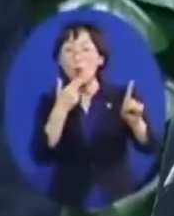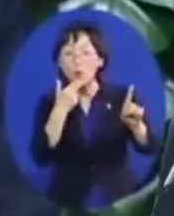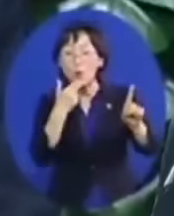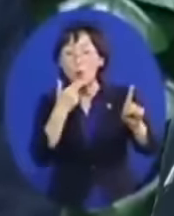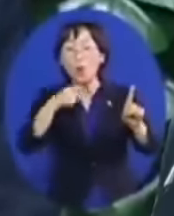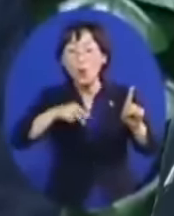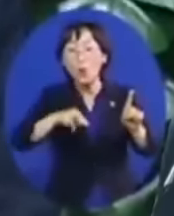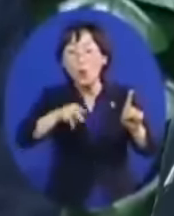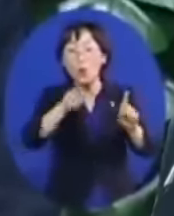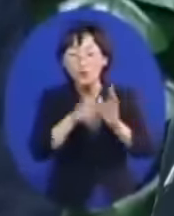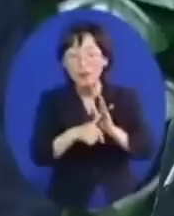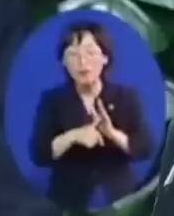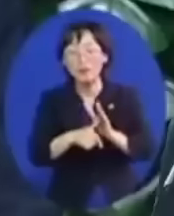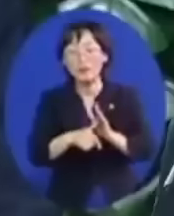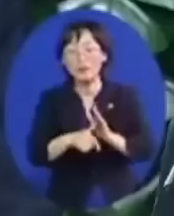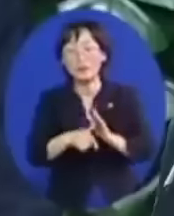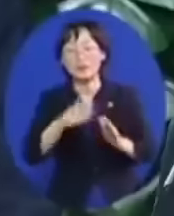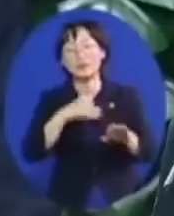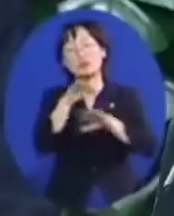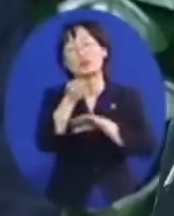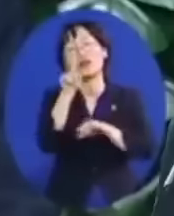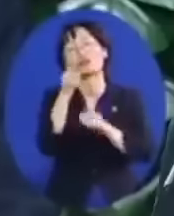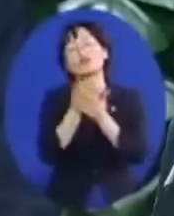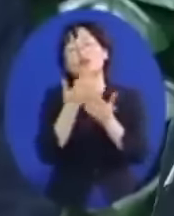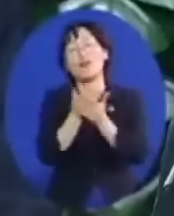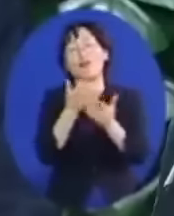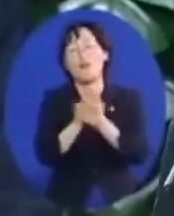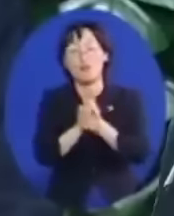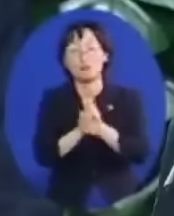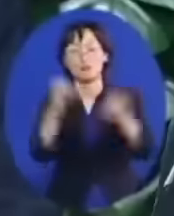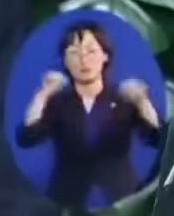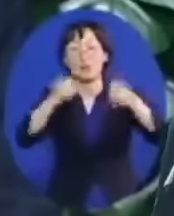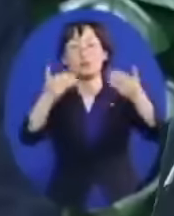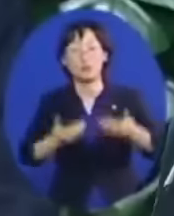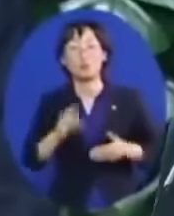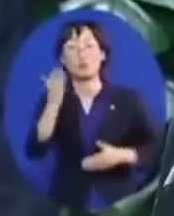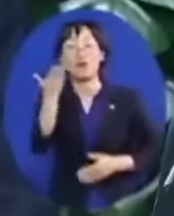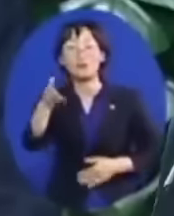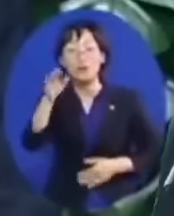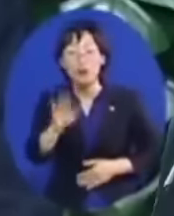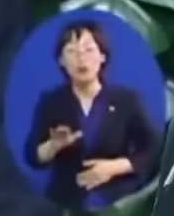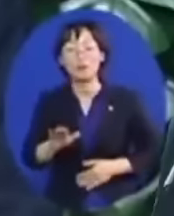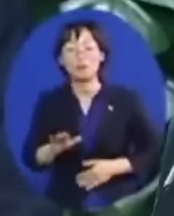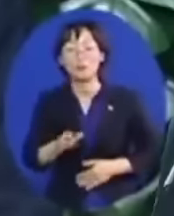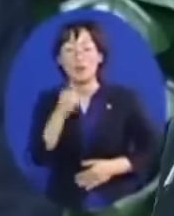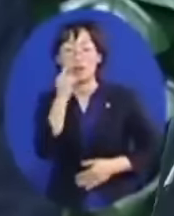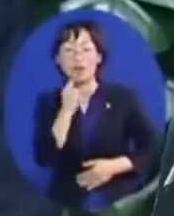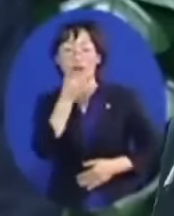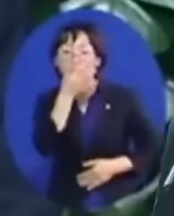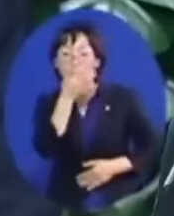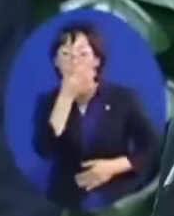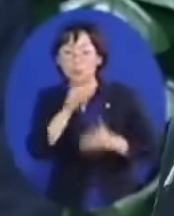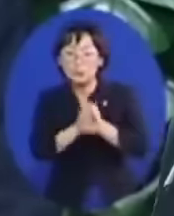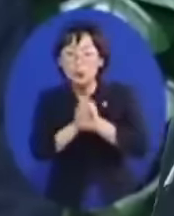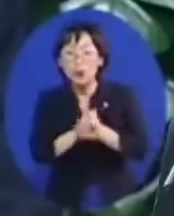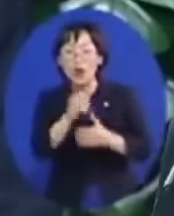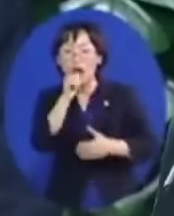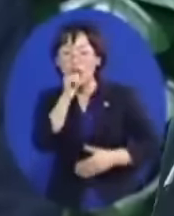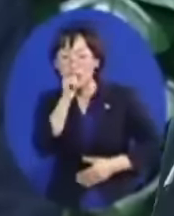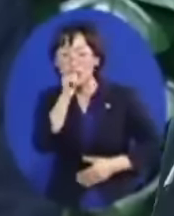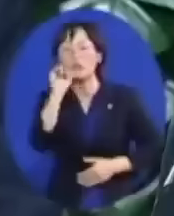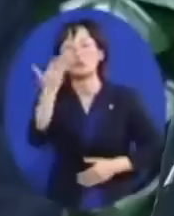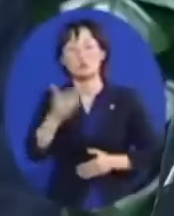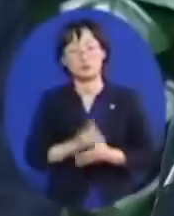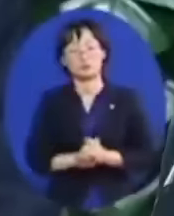때 내 자동차를 한 대 주십시오 기도하면 응답 받습니다. 그러나 탐욕으로 기도하면 응답은 절대로 받지 않는